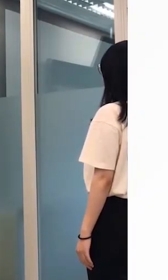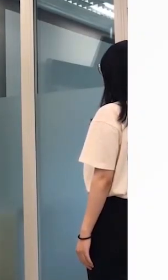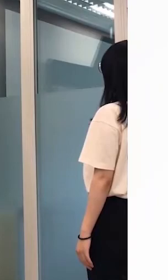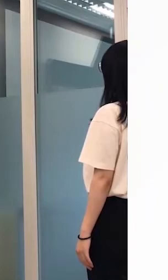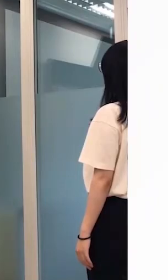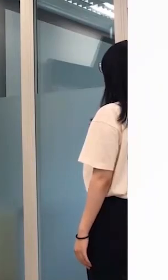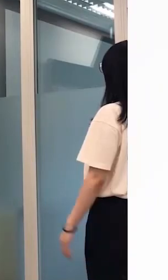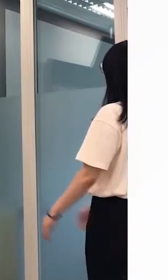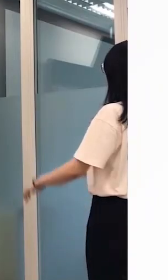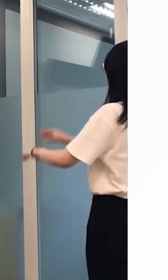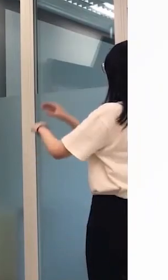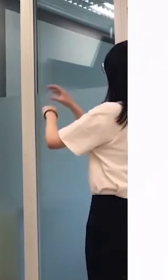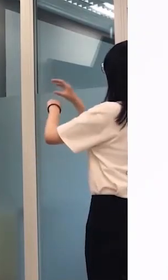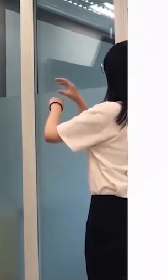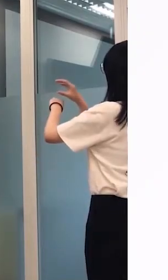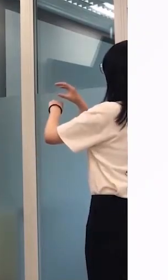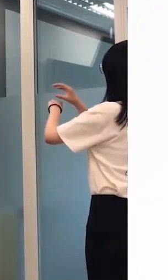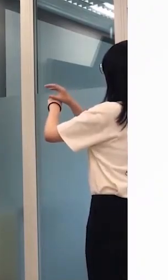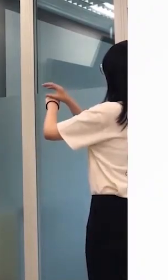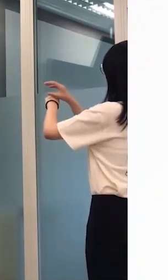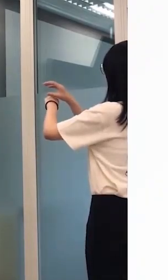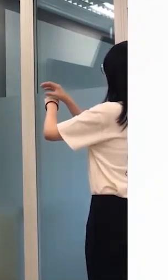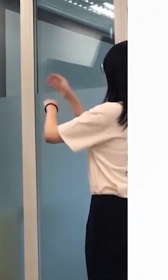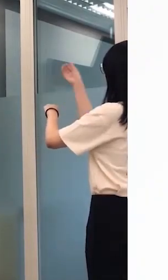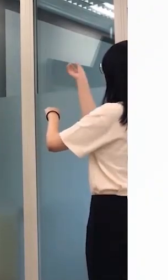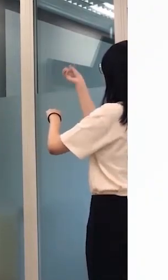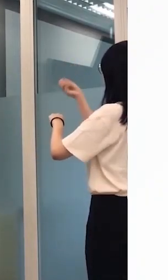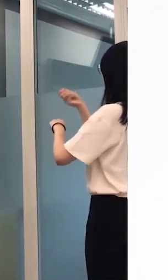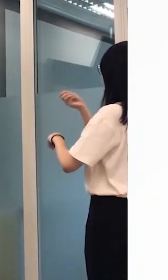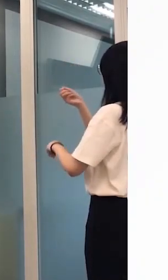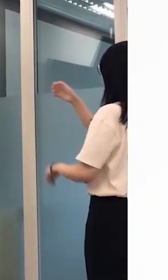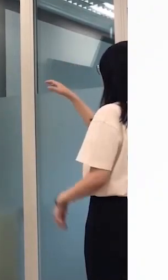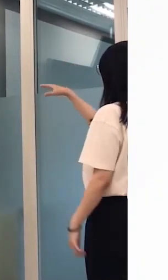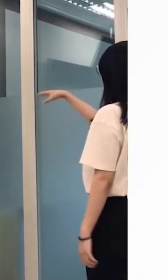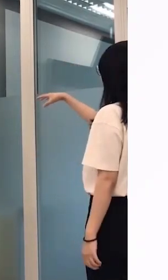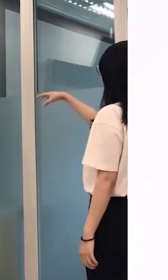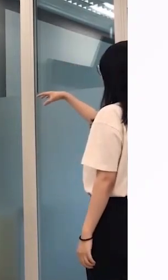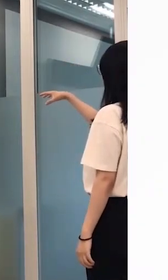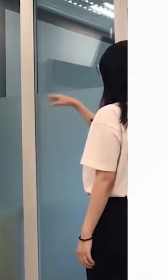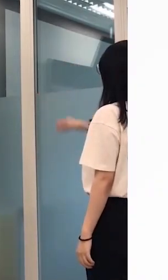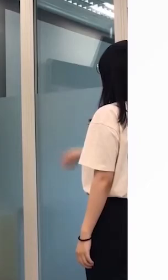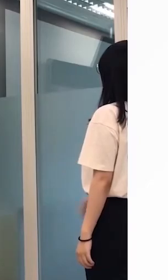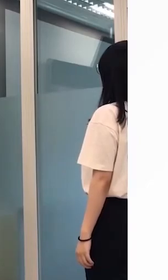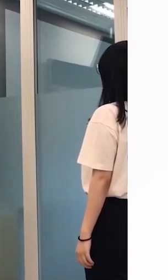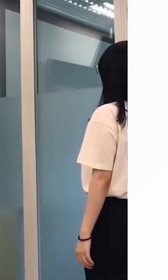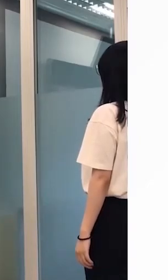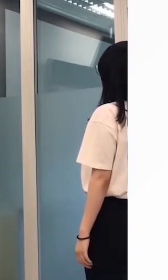하여 한국어 인식 결과와 약도를 표출하는 것을 보실 수가 있습니다.